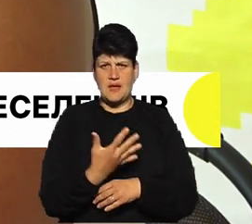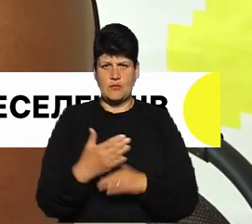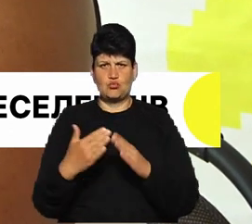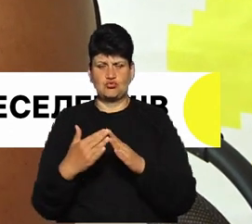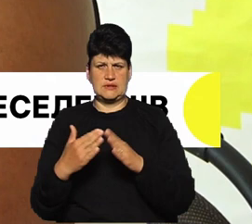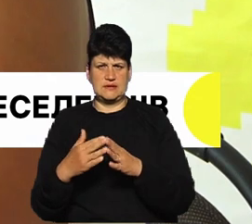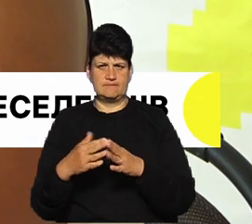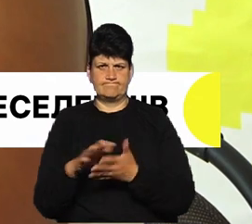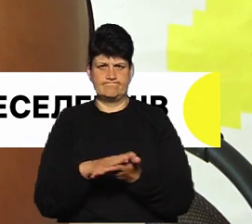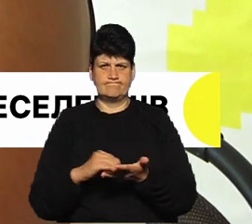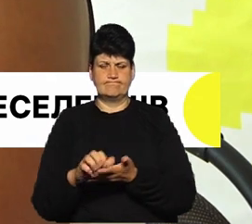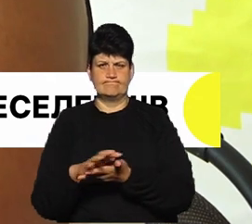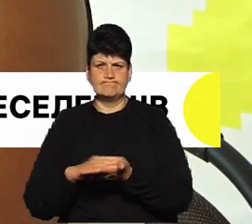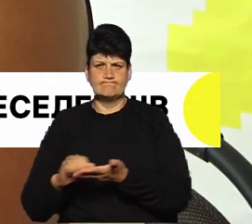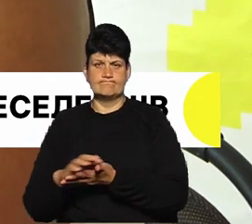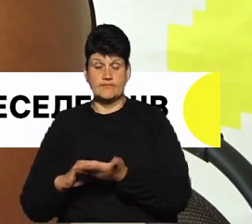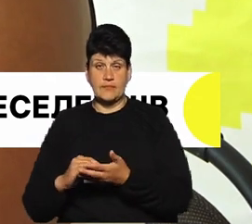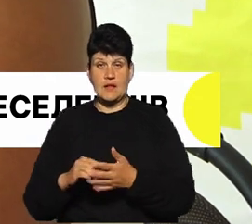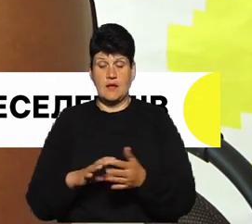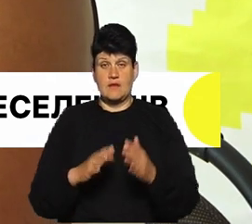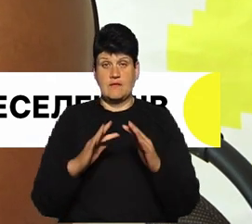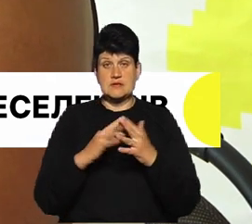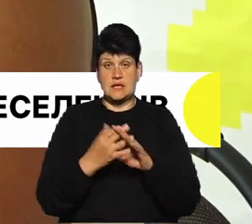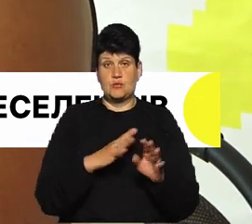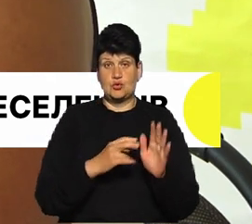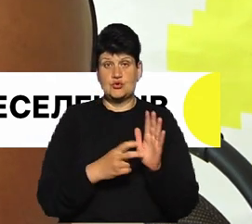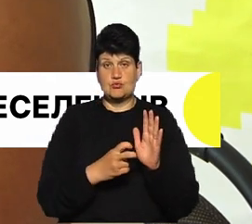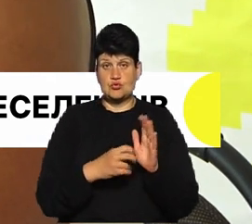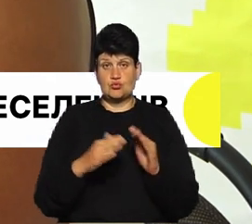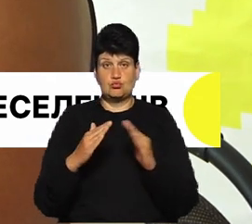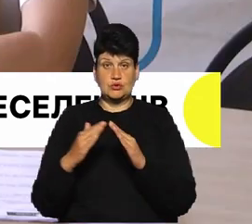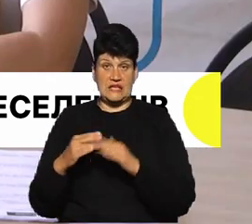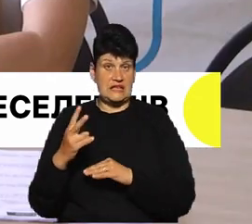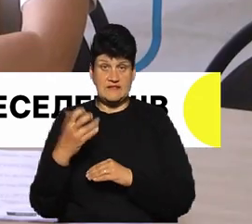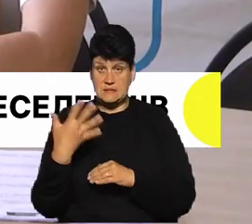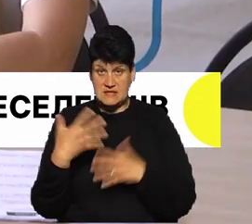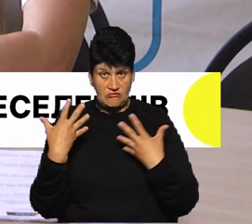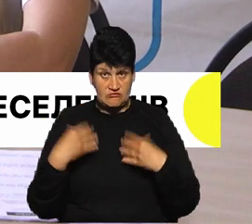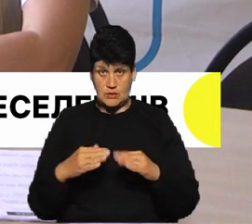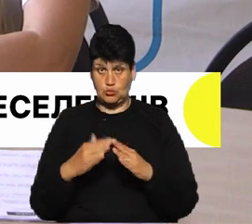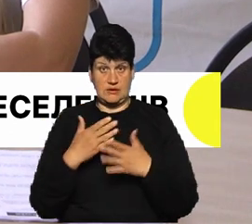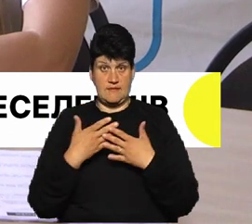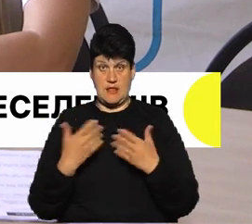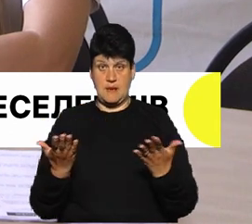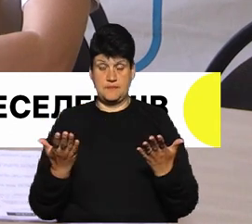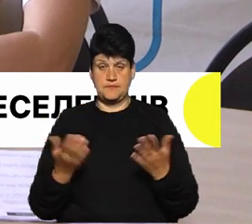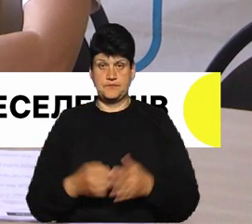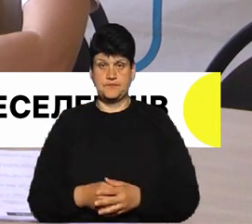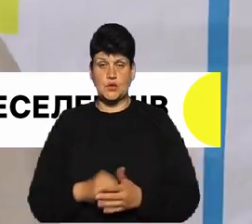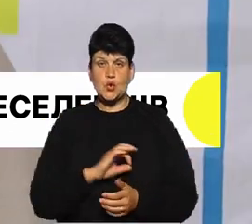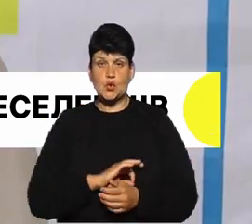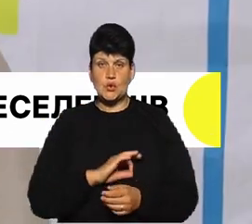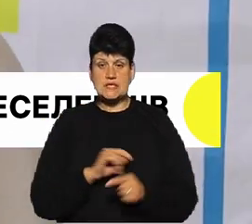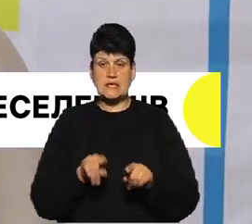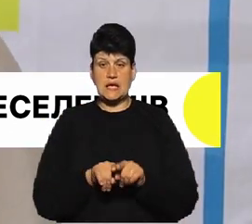будинків. Якщо в нас в селі було 700 будинків, то вже 250 вже немає. Юристка Ірина Черняк теж